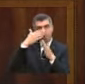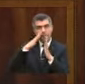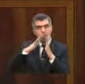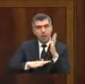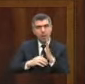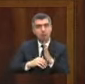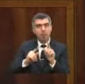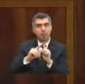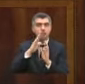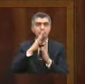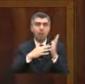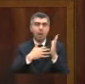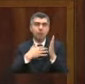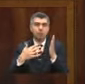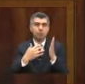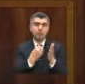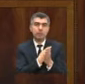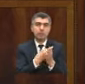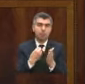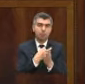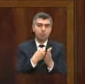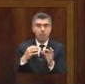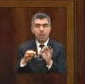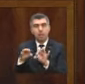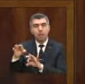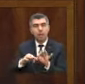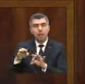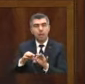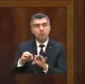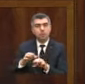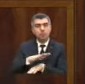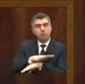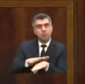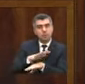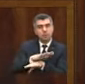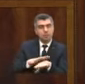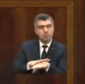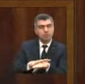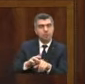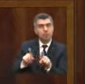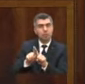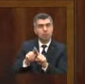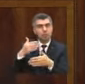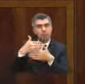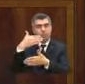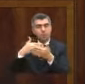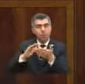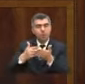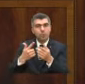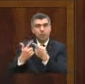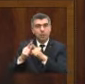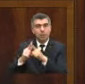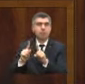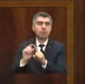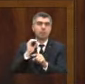وإحداث خريطة صحية جهوية وأجرأت البرنامج الطبي الجهوي وتأهيل المؤسسات الصحية وتعزيز شبكة مؤسسات